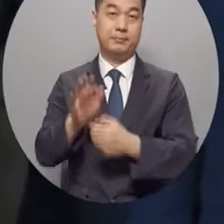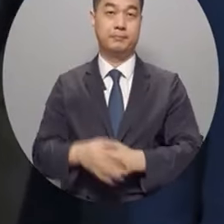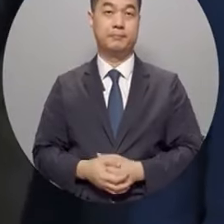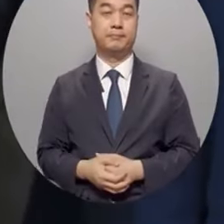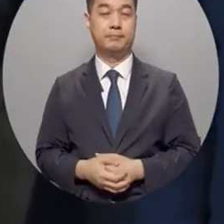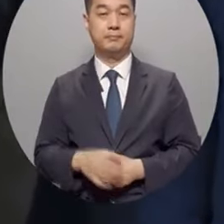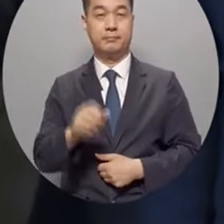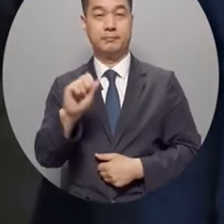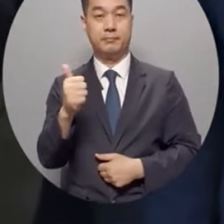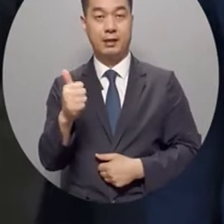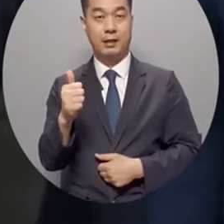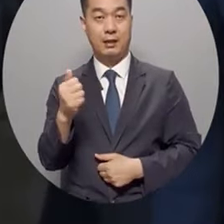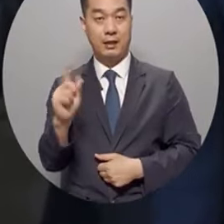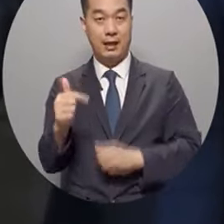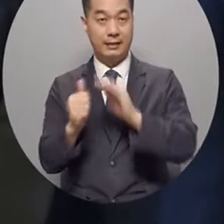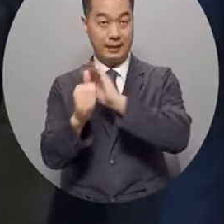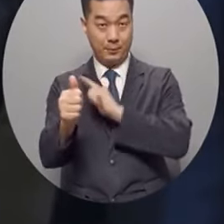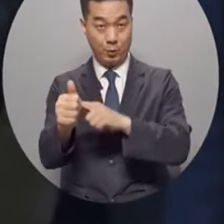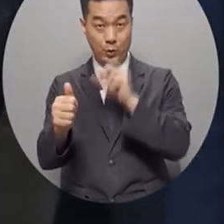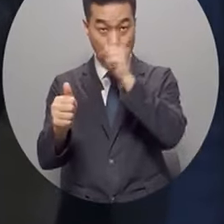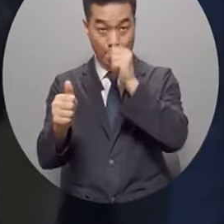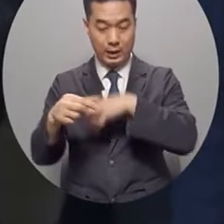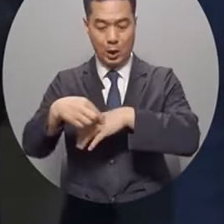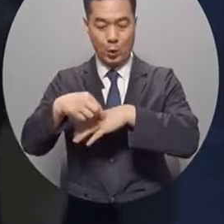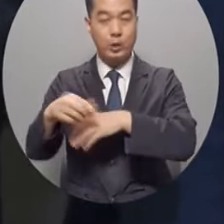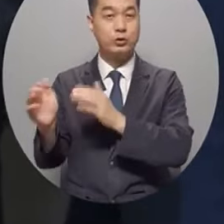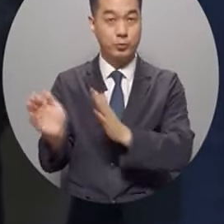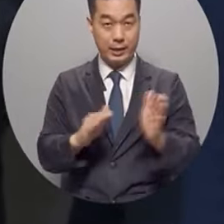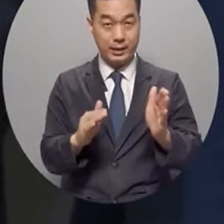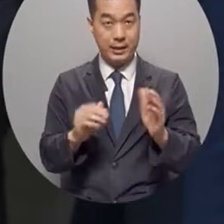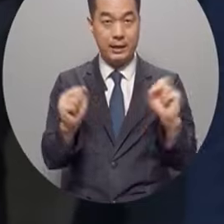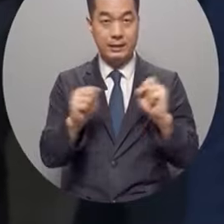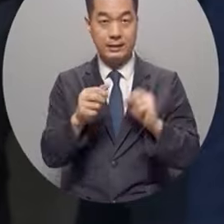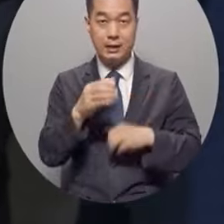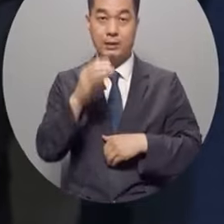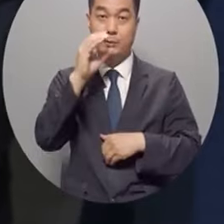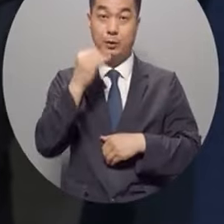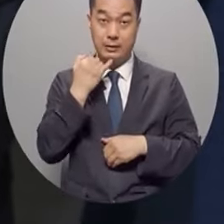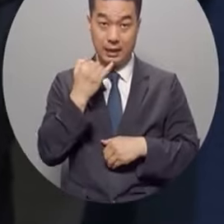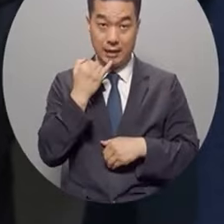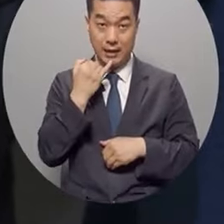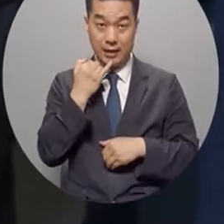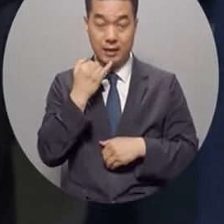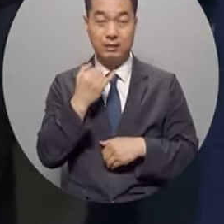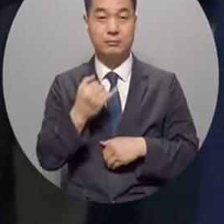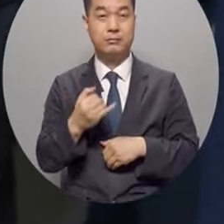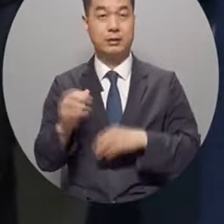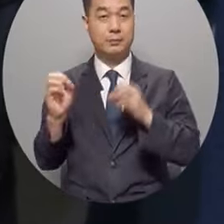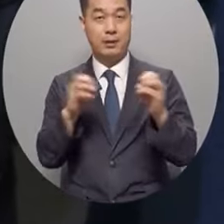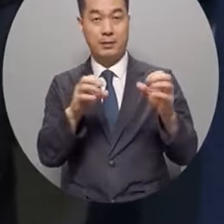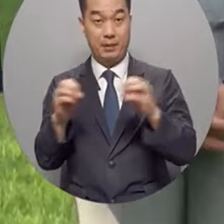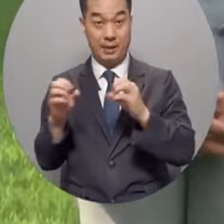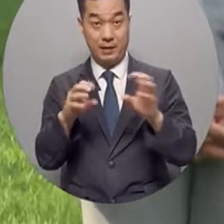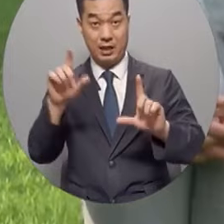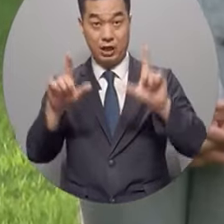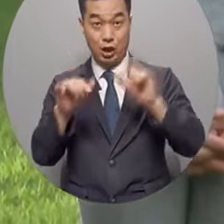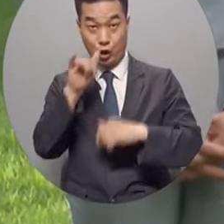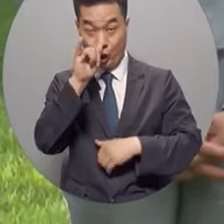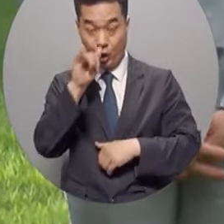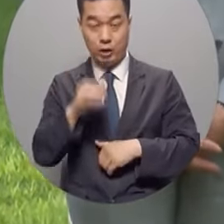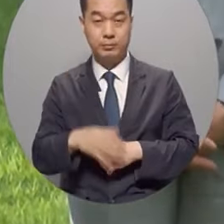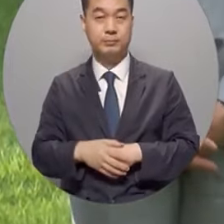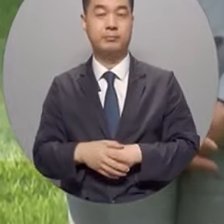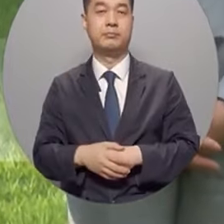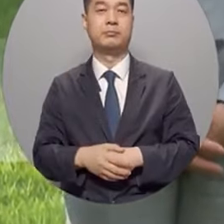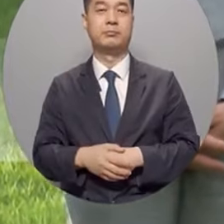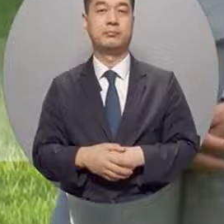한대표 좋아하는 고기를 준비했다 차가운 음료를 드셔도 괜찮으시냐 오고간 일부 대화도 공개됐습니다 의정 갈등